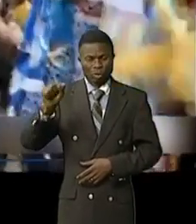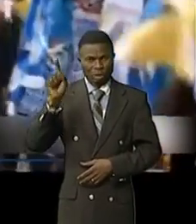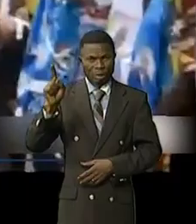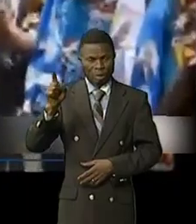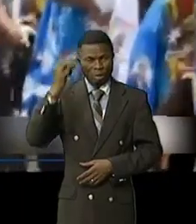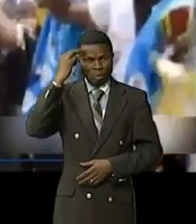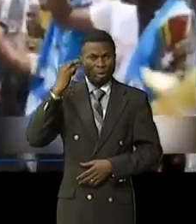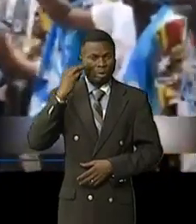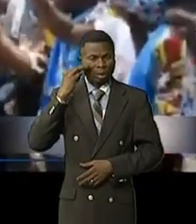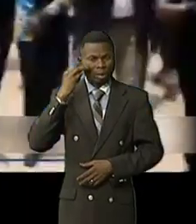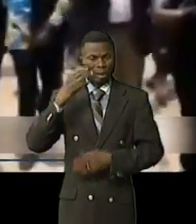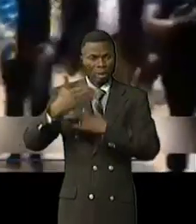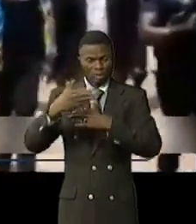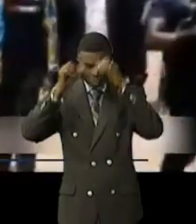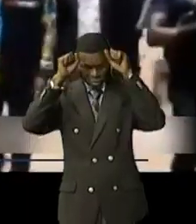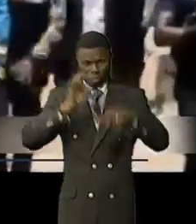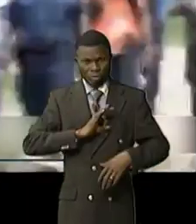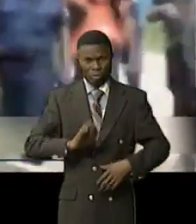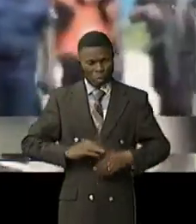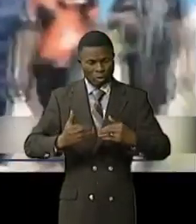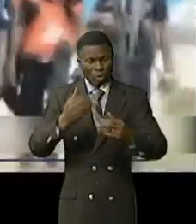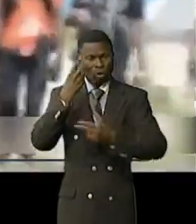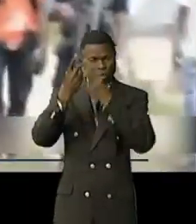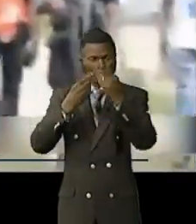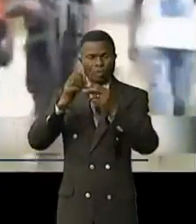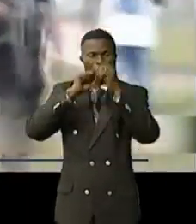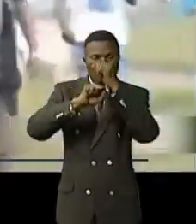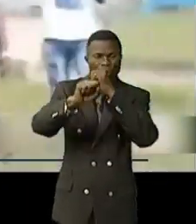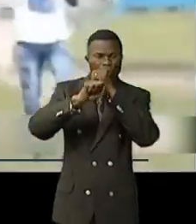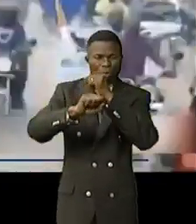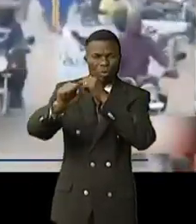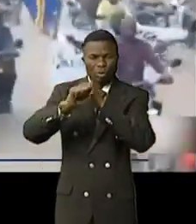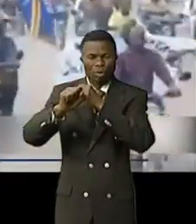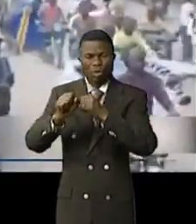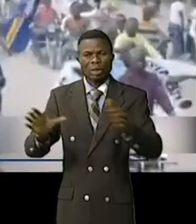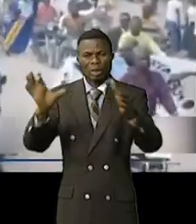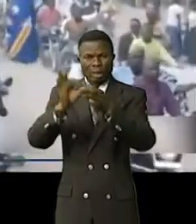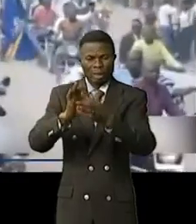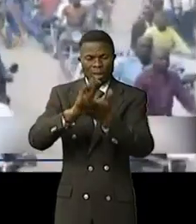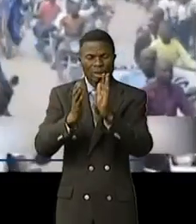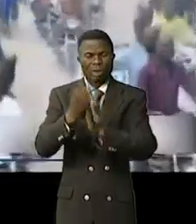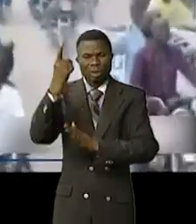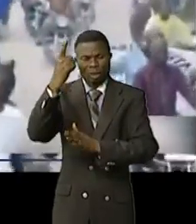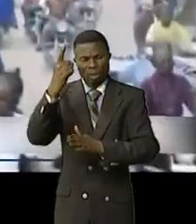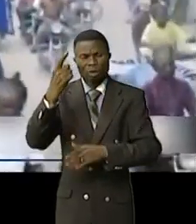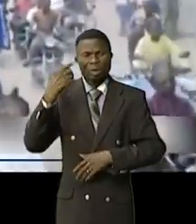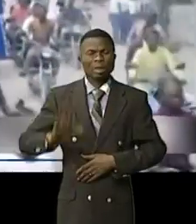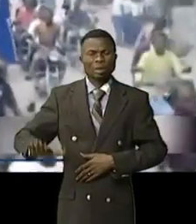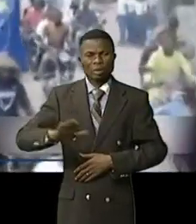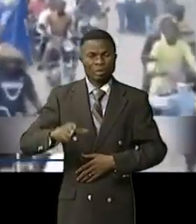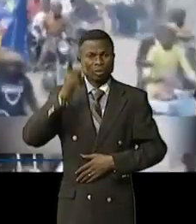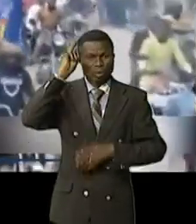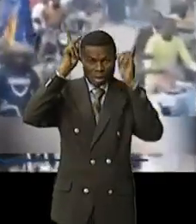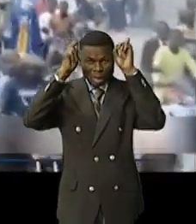la ministre près le président de la République poursuit sa tournée de sensibilisation à l'unité et à la cohésion nationale. Un bon